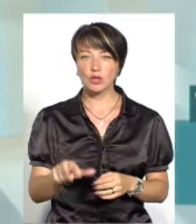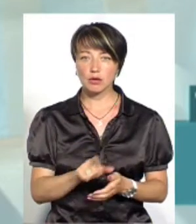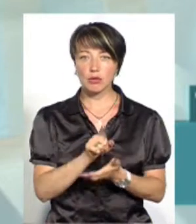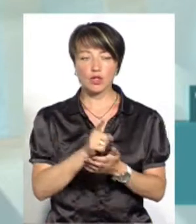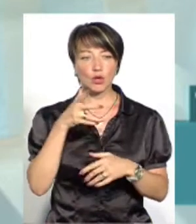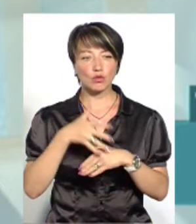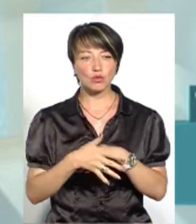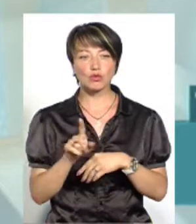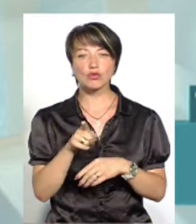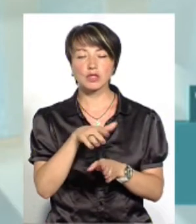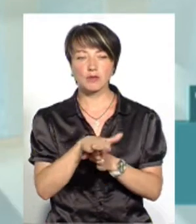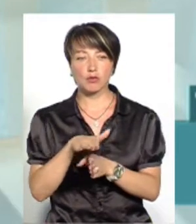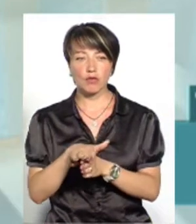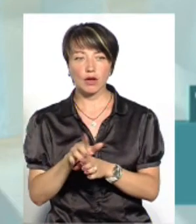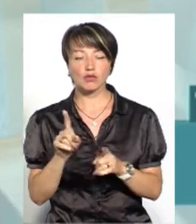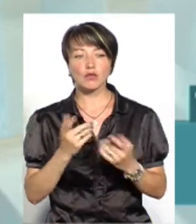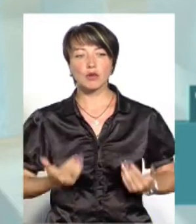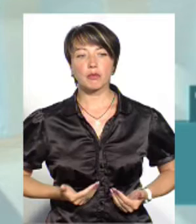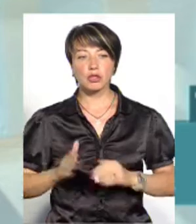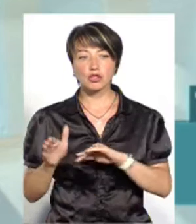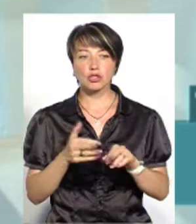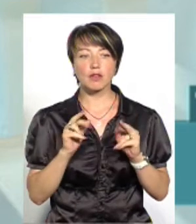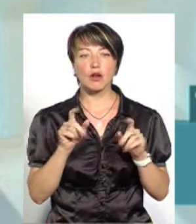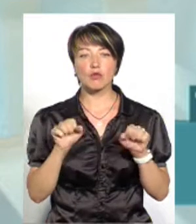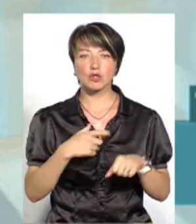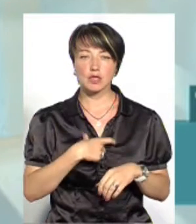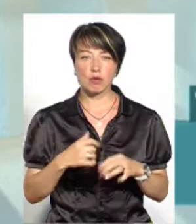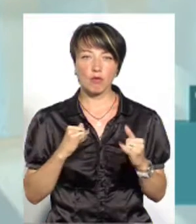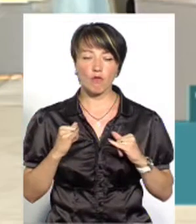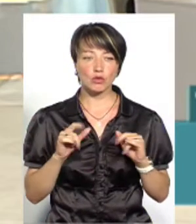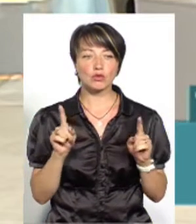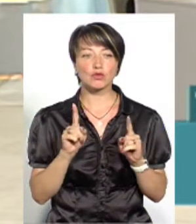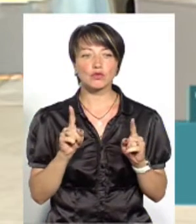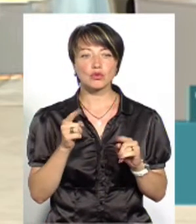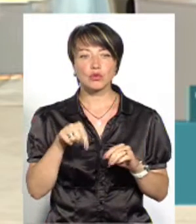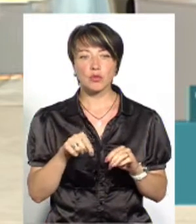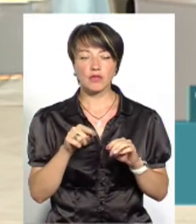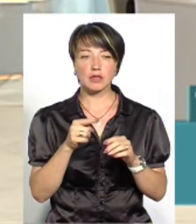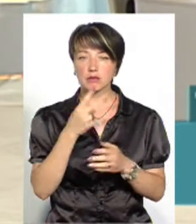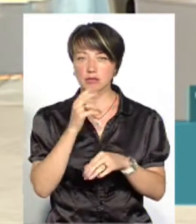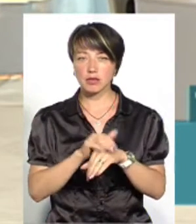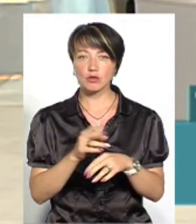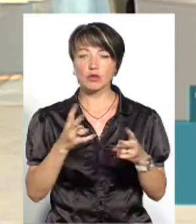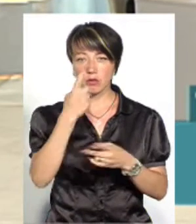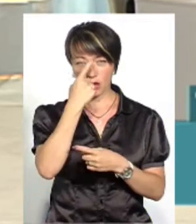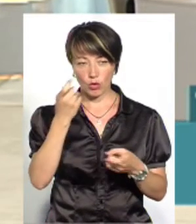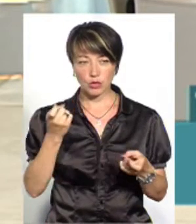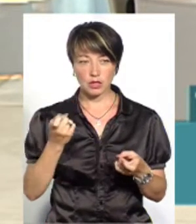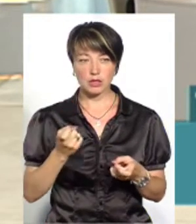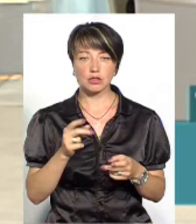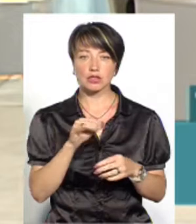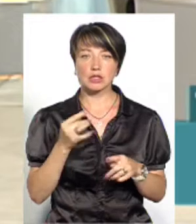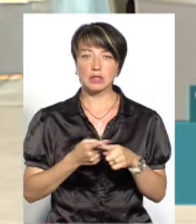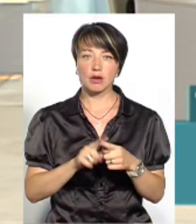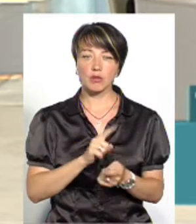повинна розуміти, що з ним відбувається, що він пережив, як він може себе поводити, що, в чому він замикнувся, на що треба наголосити.